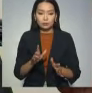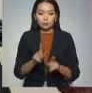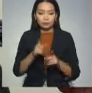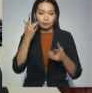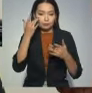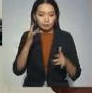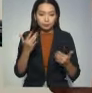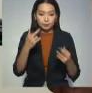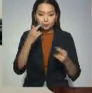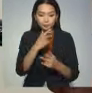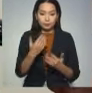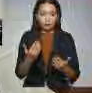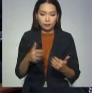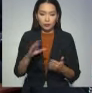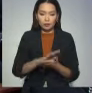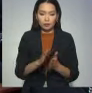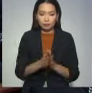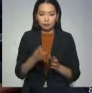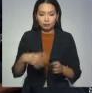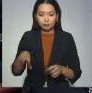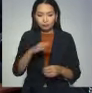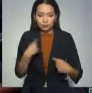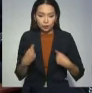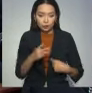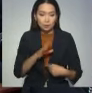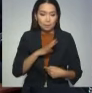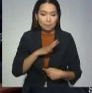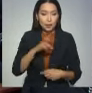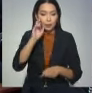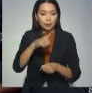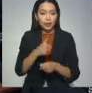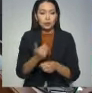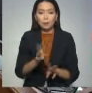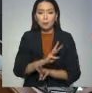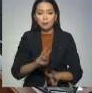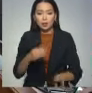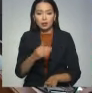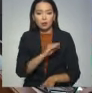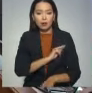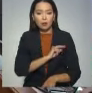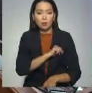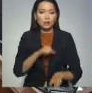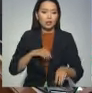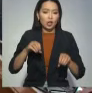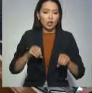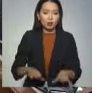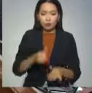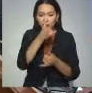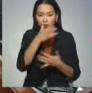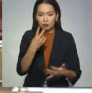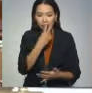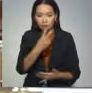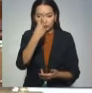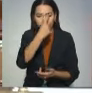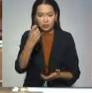ол деген системалық жағдай болып тұр. Мемлекет басшысы қиын жағдайда министрліктердің өздігімен шешім қабылдай алмайтындықтарында сынға